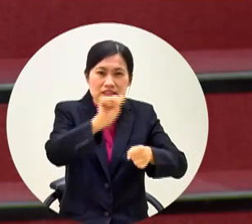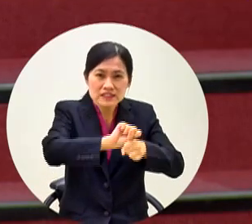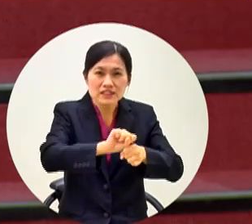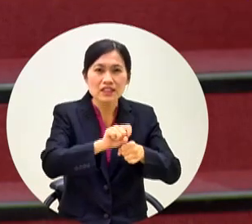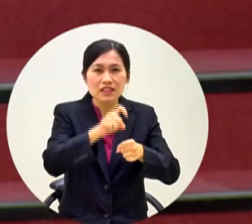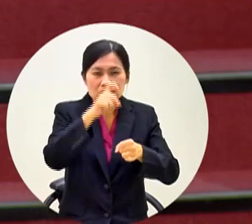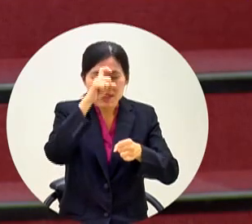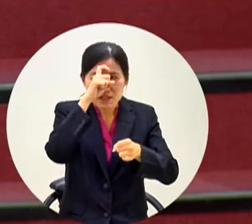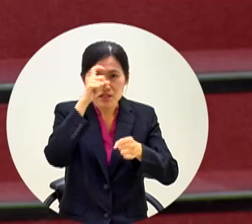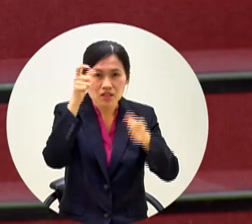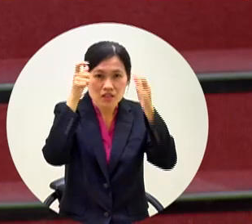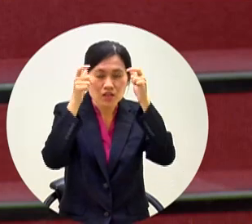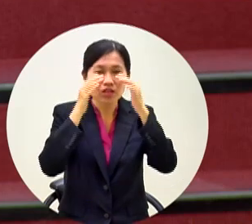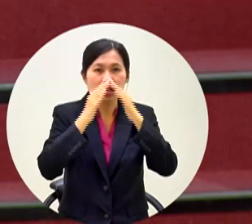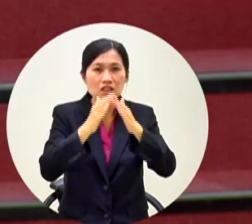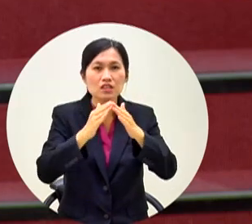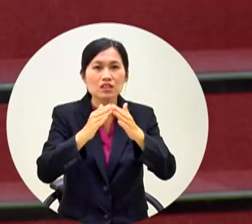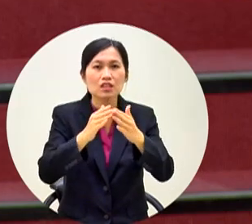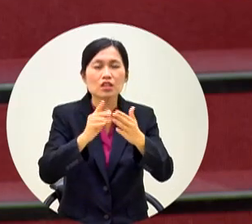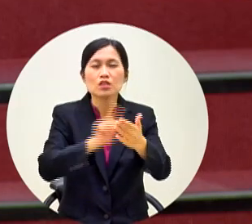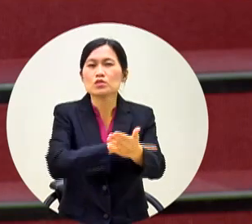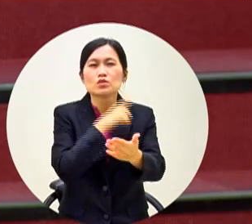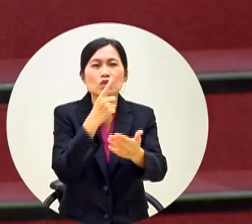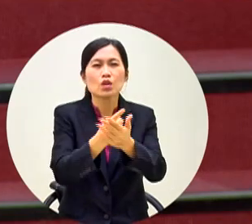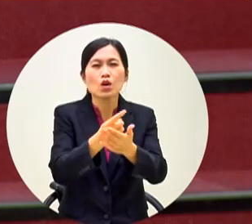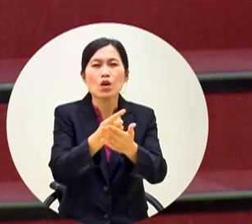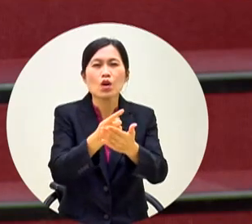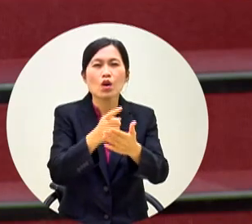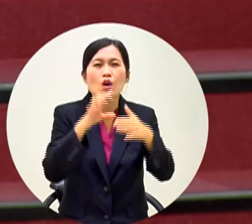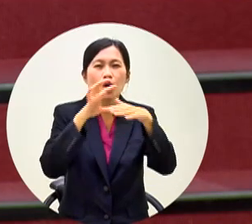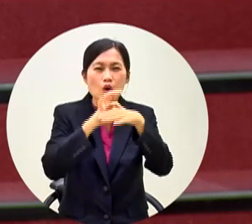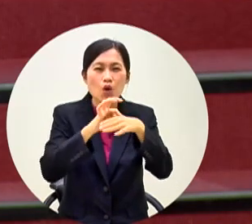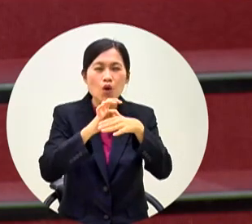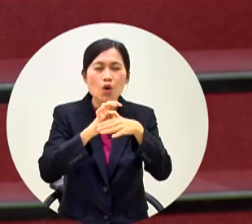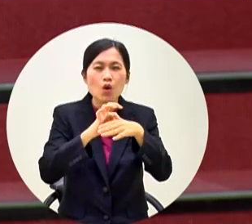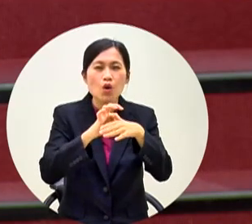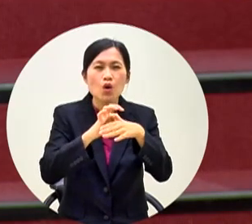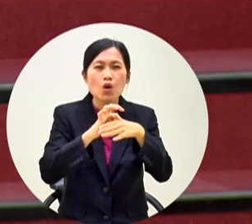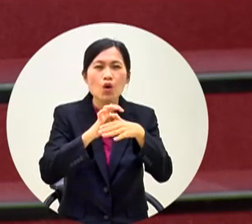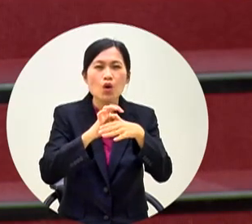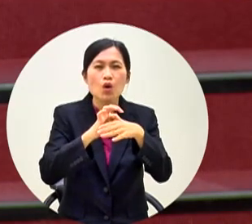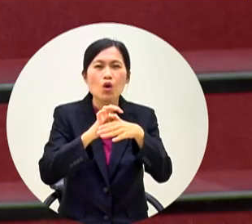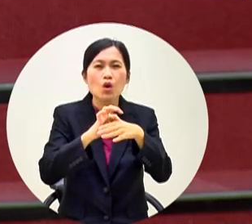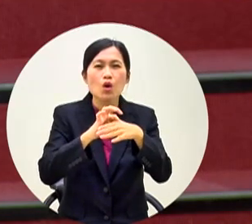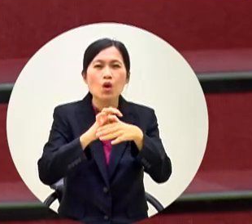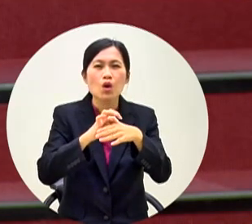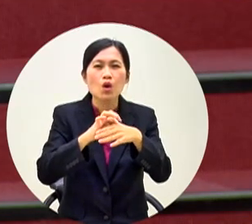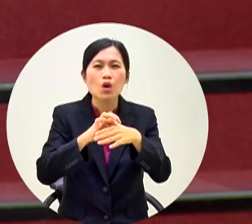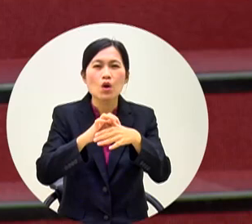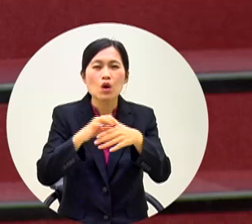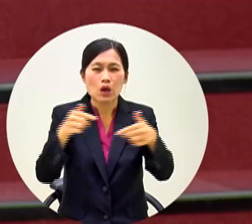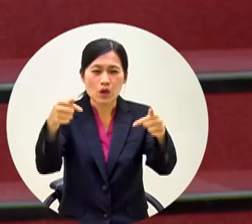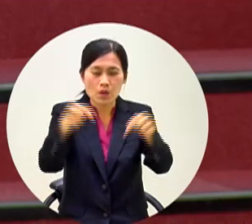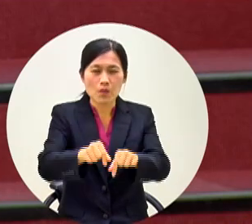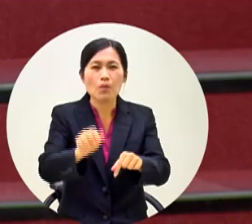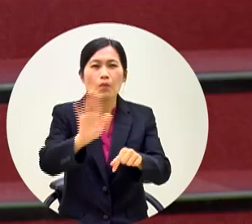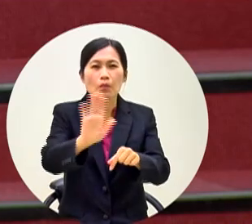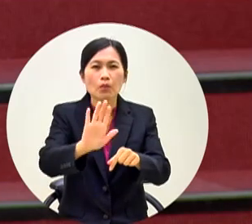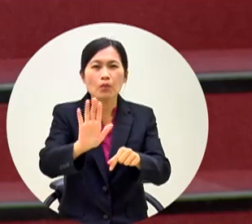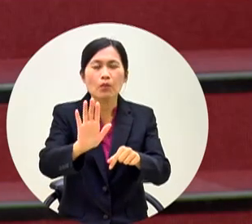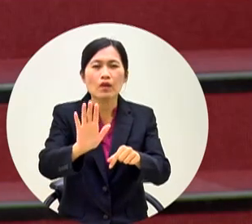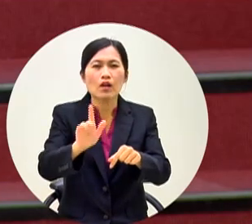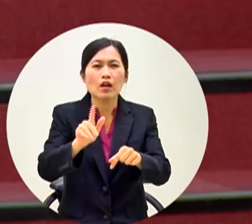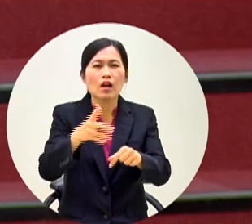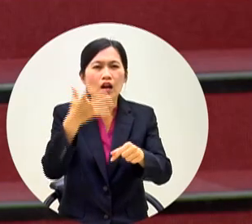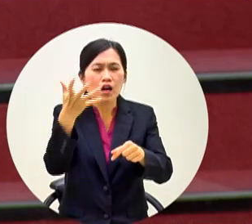市所有的肉品全部都不要含有莱克多巴胺。我相信昨天在议会呢，很多的朋友站